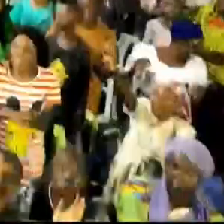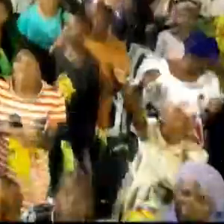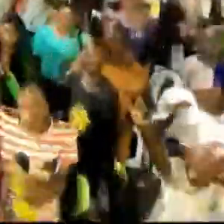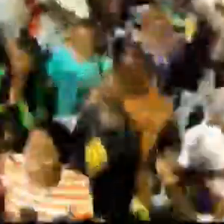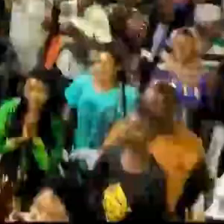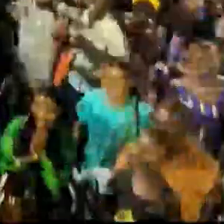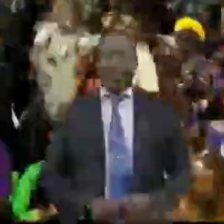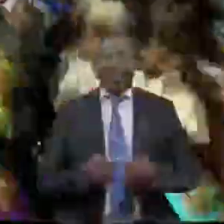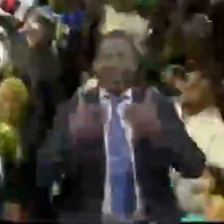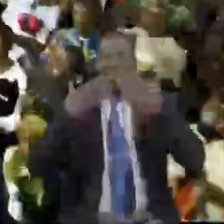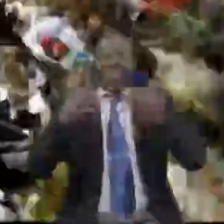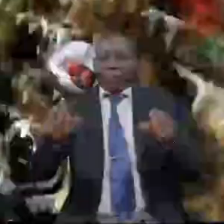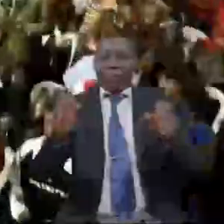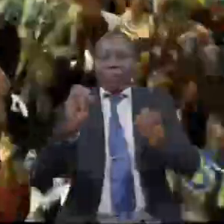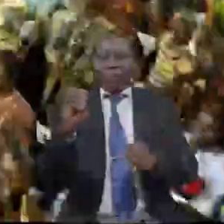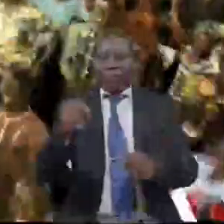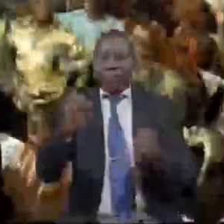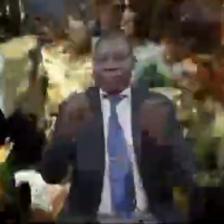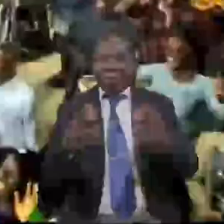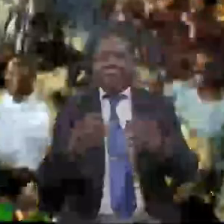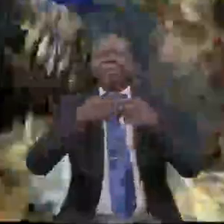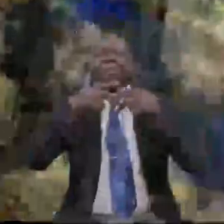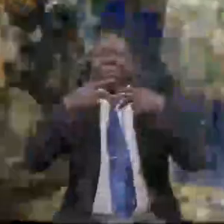Gloire à Dieu à tous.